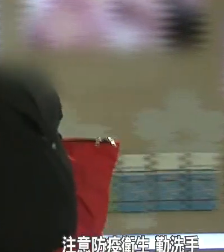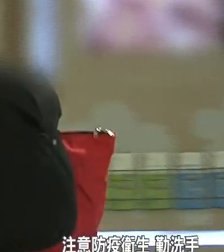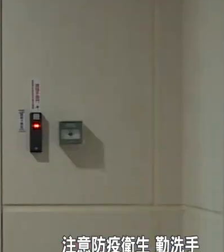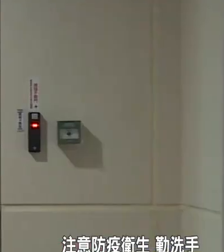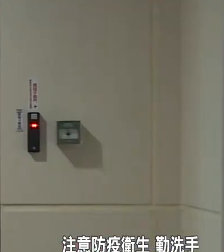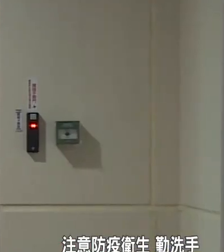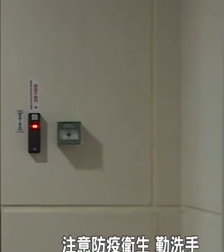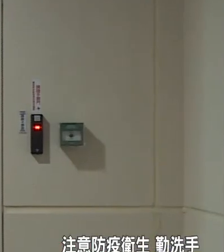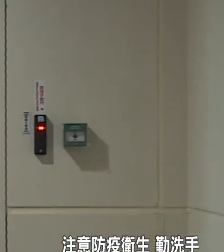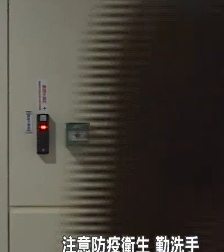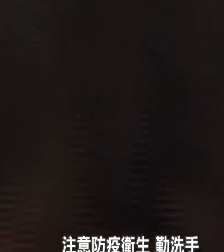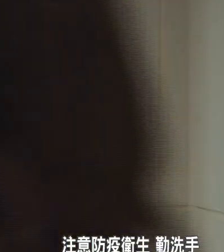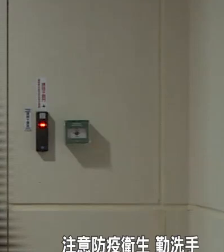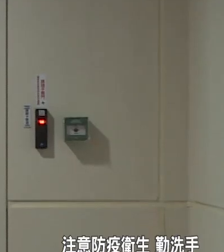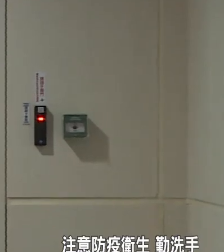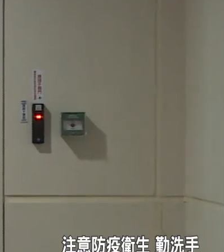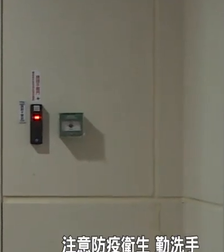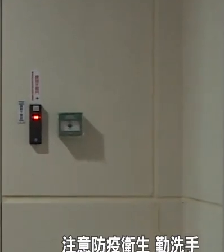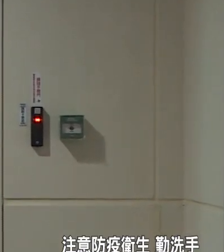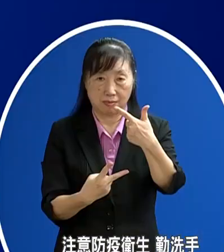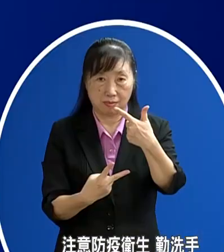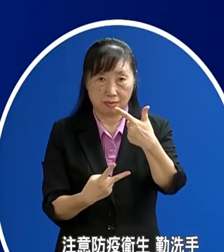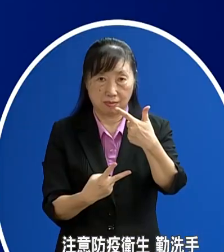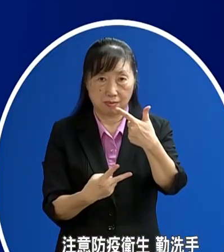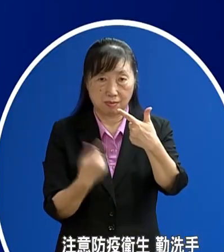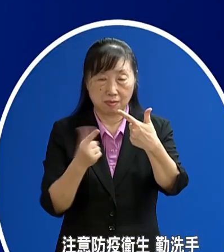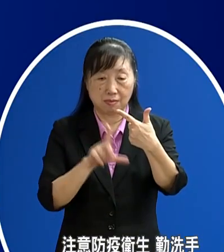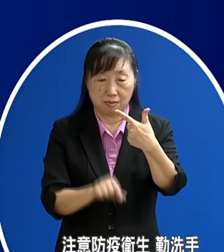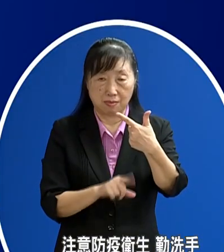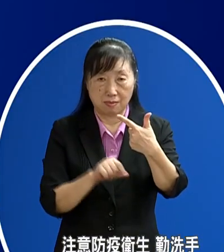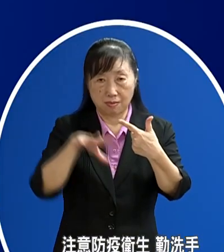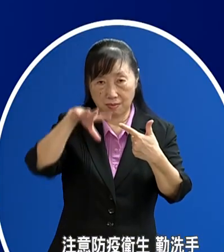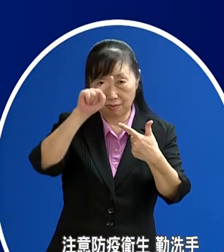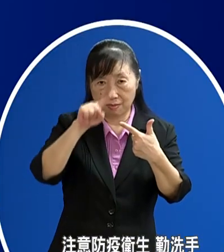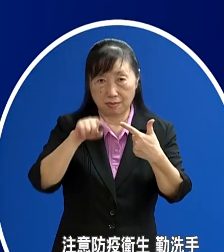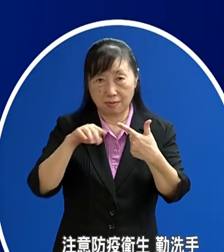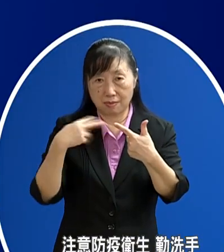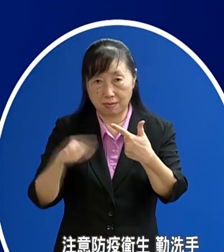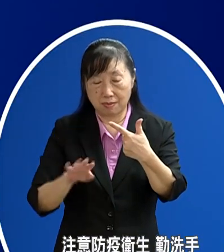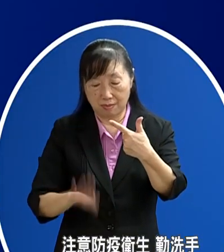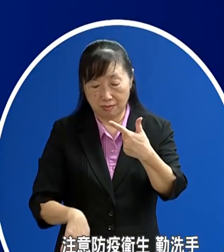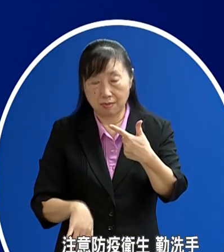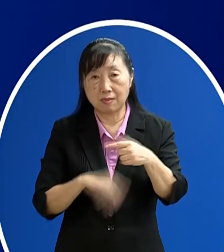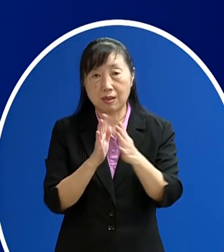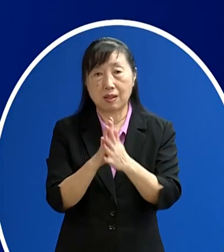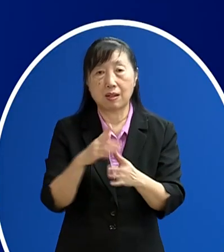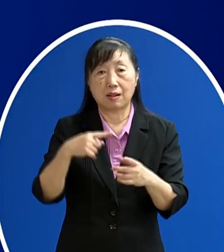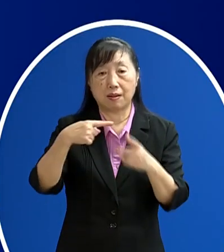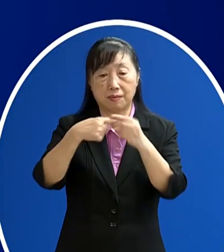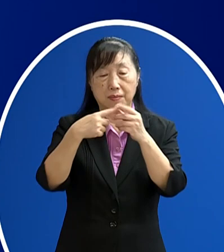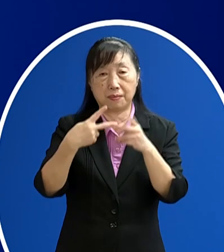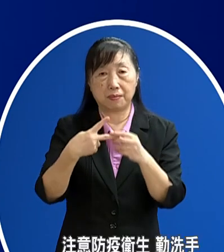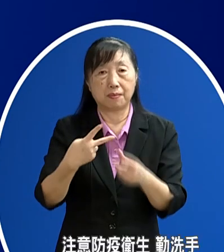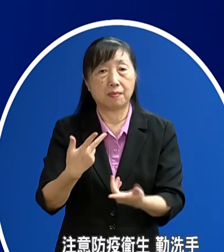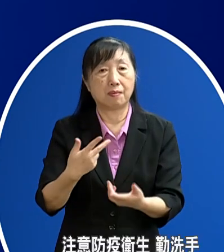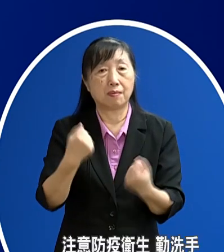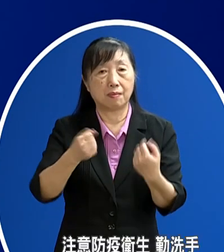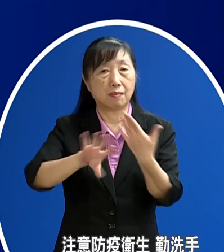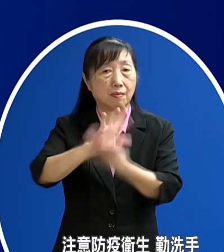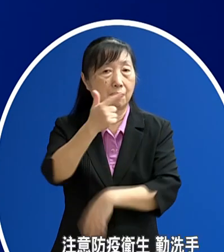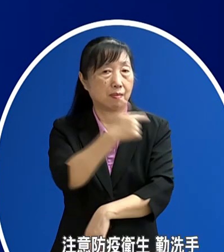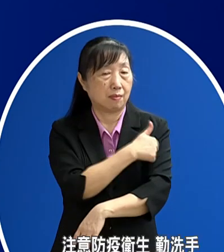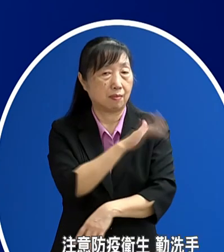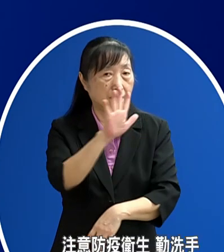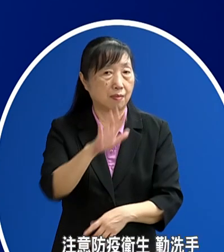现首例打印度自行研发疫苗人感染案例。 6月哈上旬跟下旬都分别在这个国外